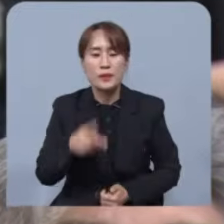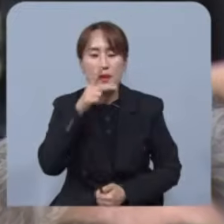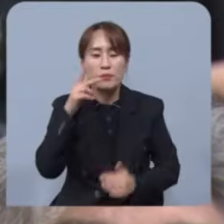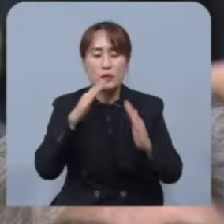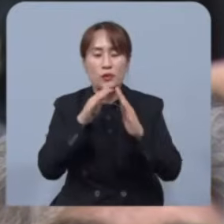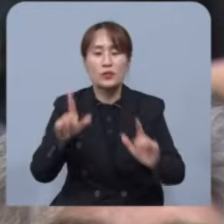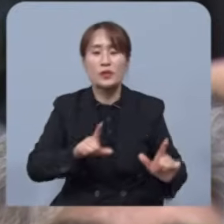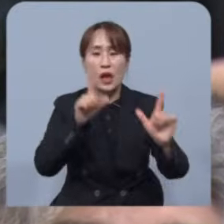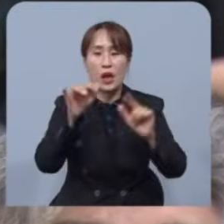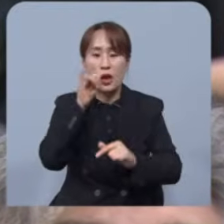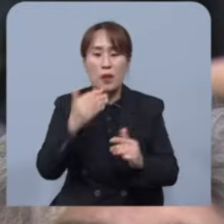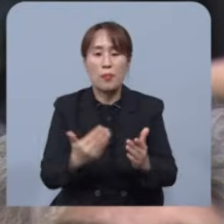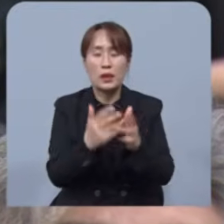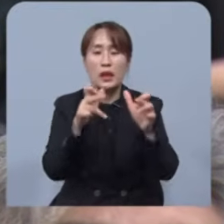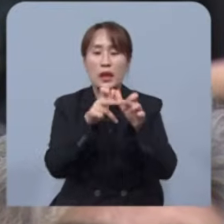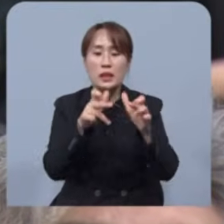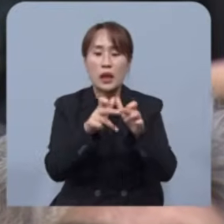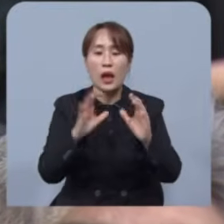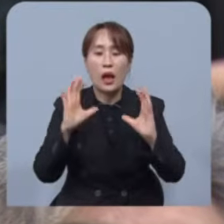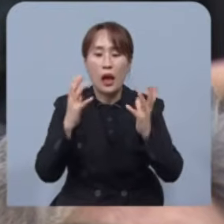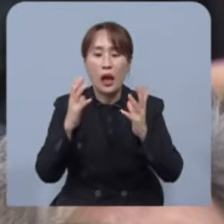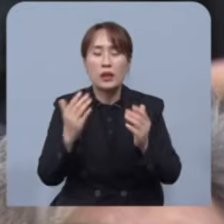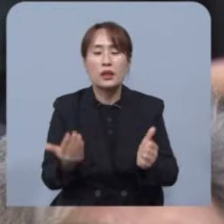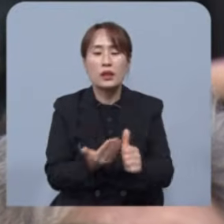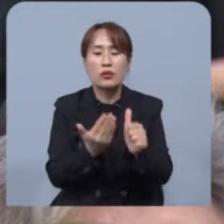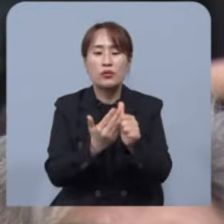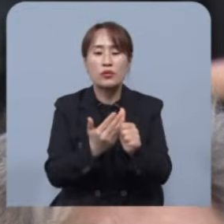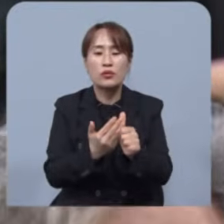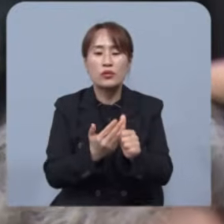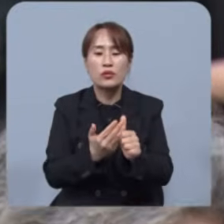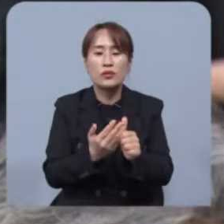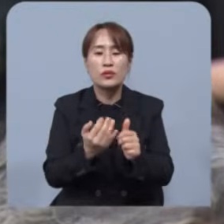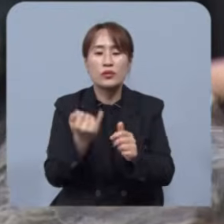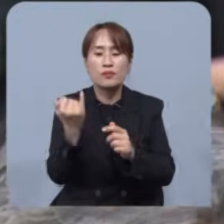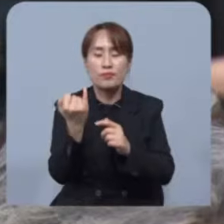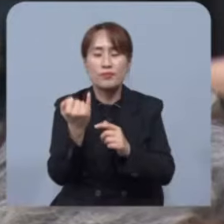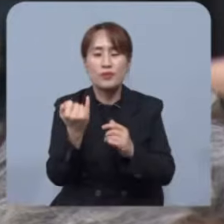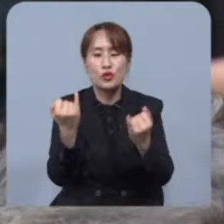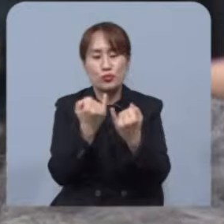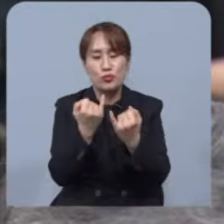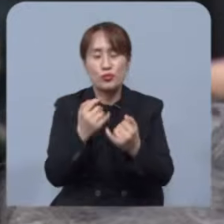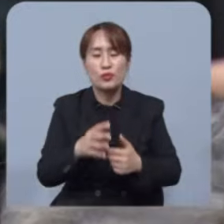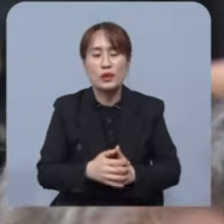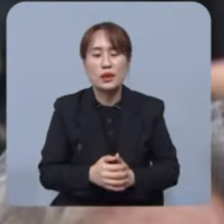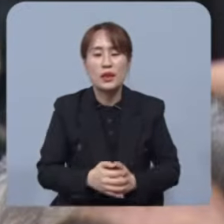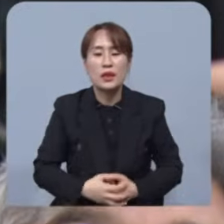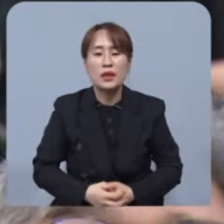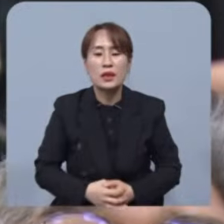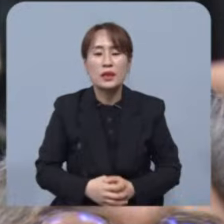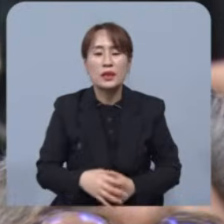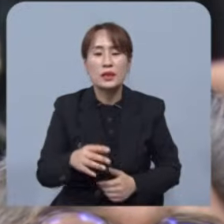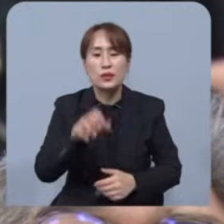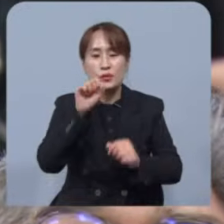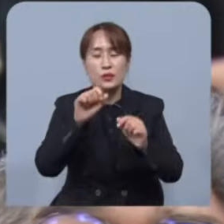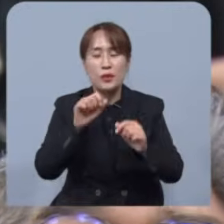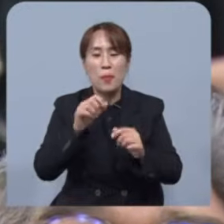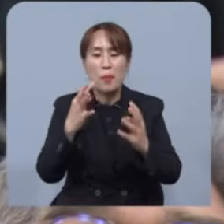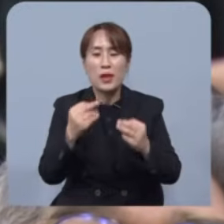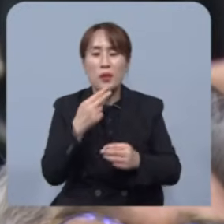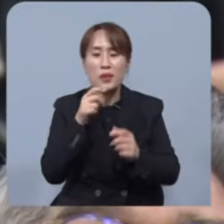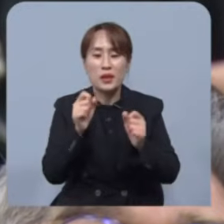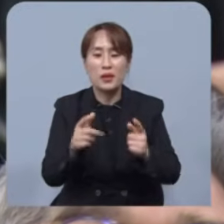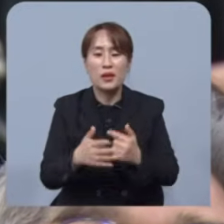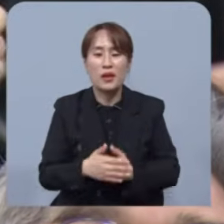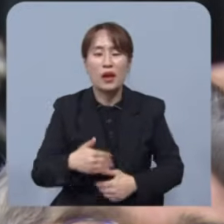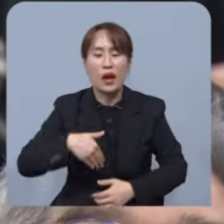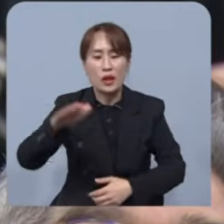음성군에 살고 있고요. 발달장애 아동 키우고 있는 주부입니다. 이게 흔치 않은 기회다 보니까